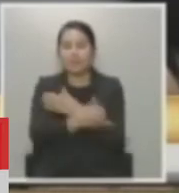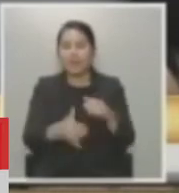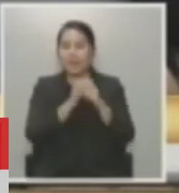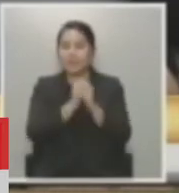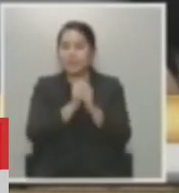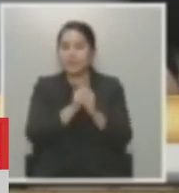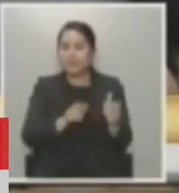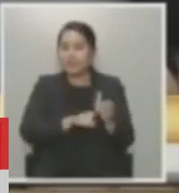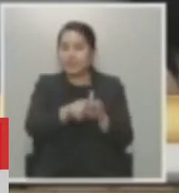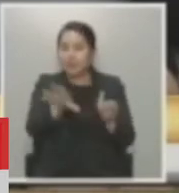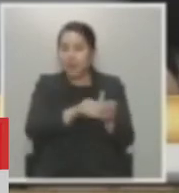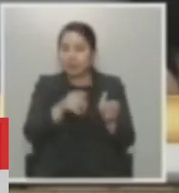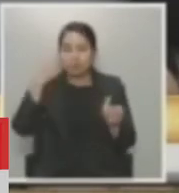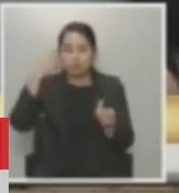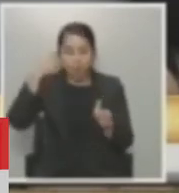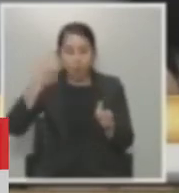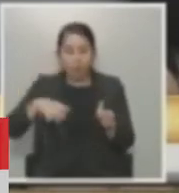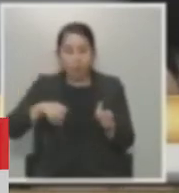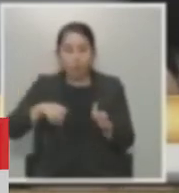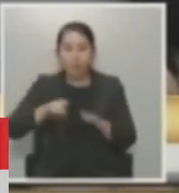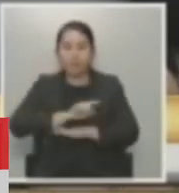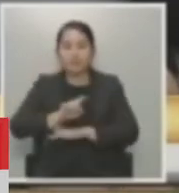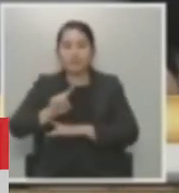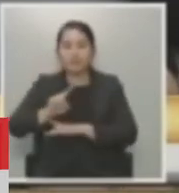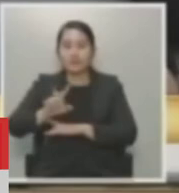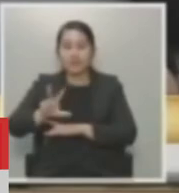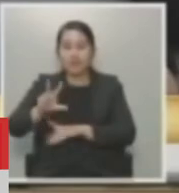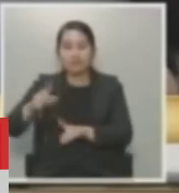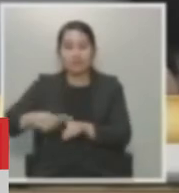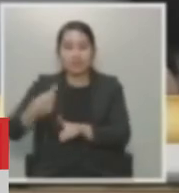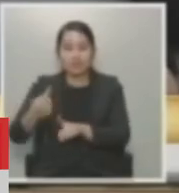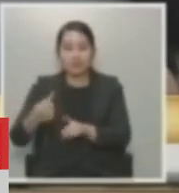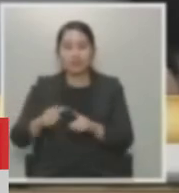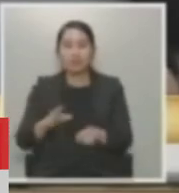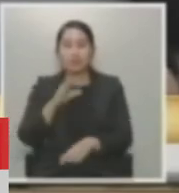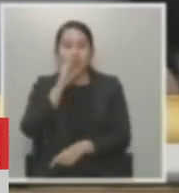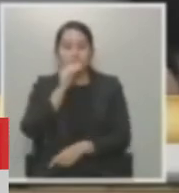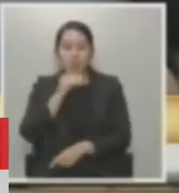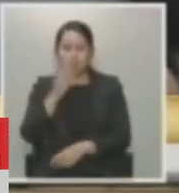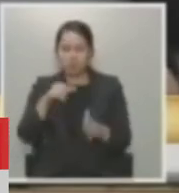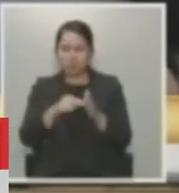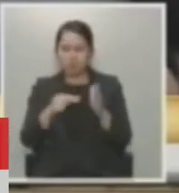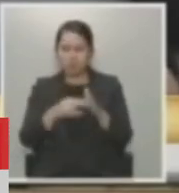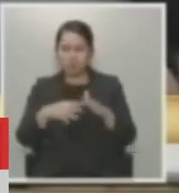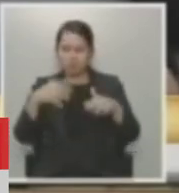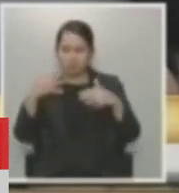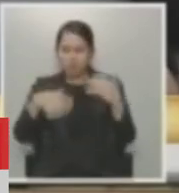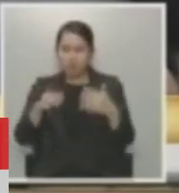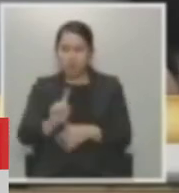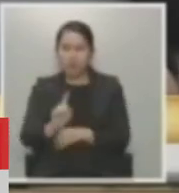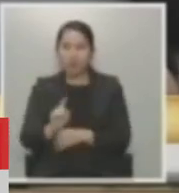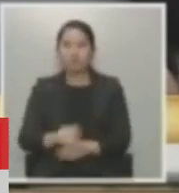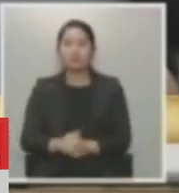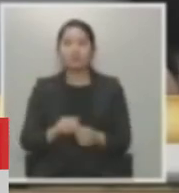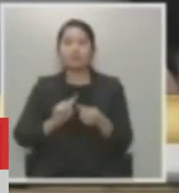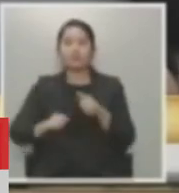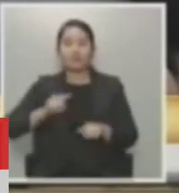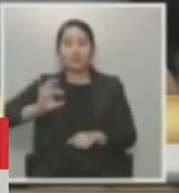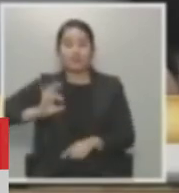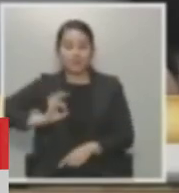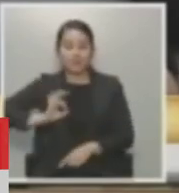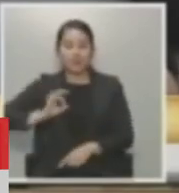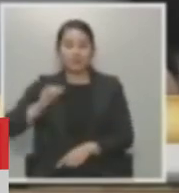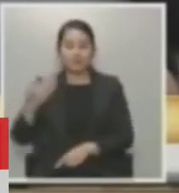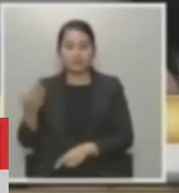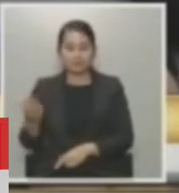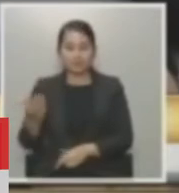จีนแต่คำที่ท่านพูดเนี่ยค่ะมันก็ถูกย้อนแย้งด้วยของเพื่อนสมาชิกของเราเองนะคะท่านสุภชั